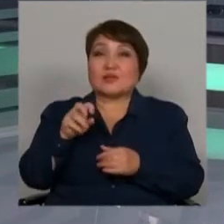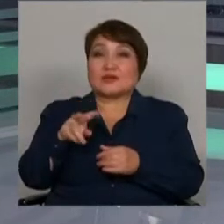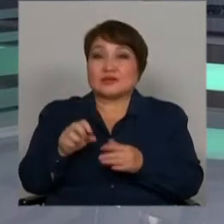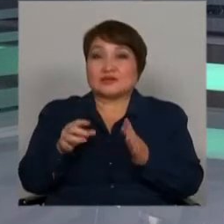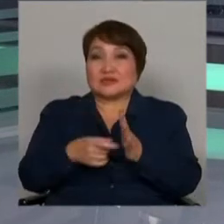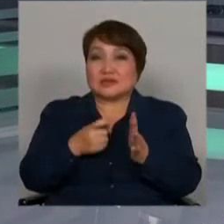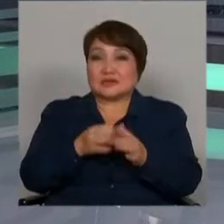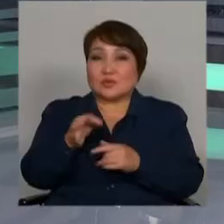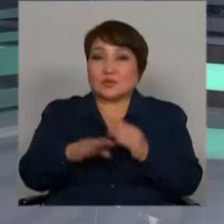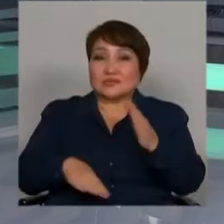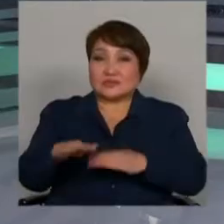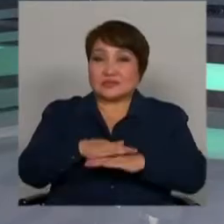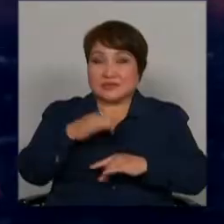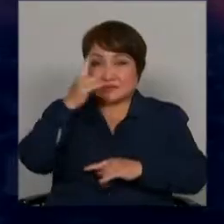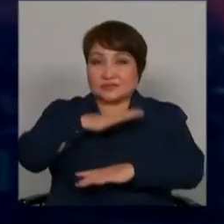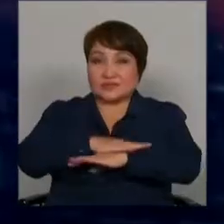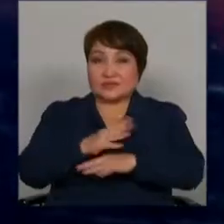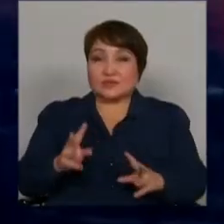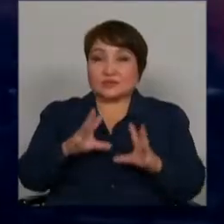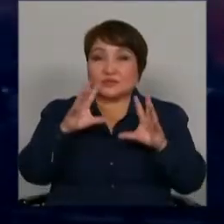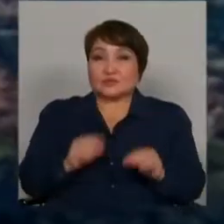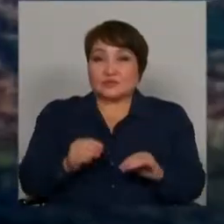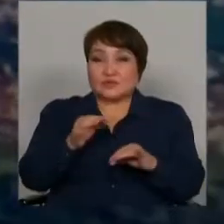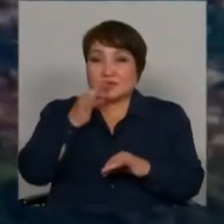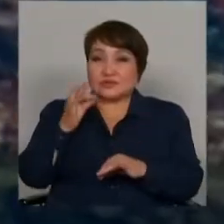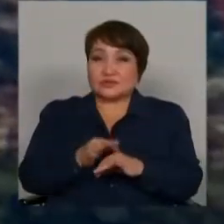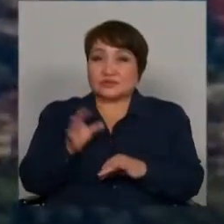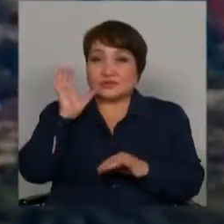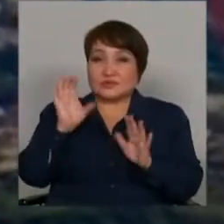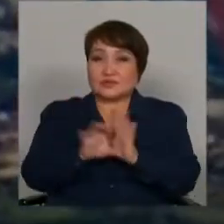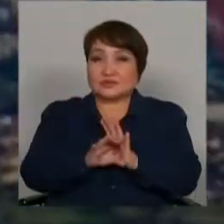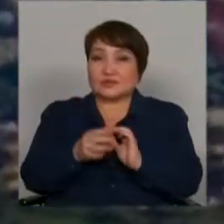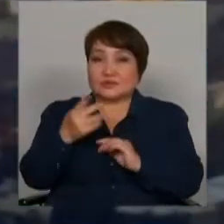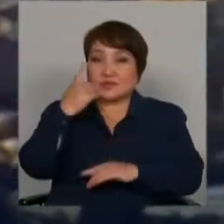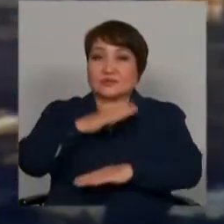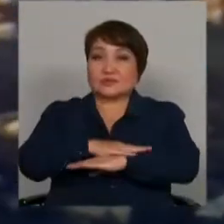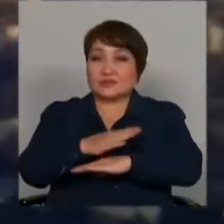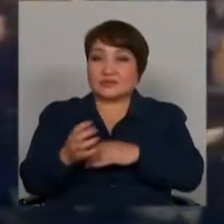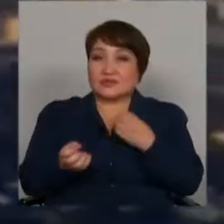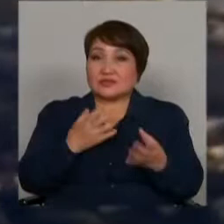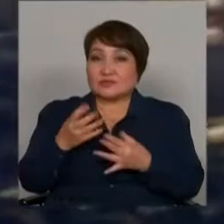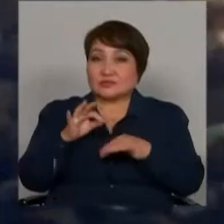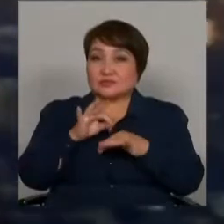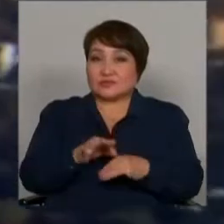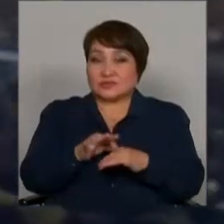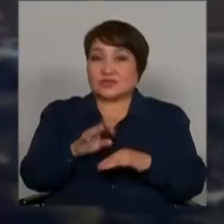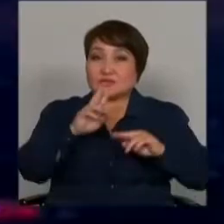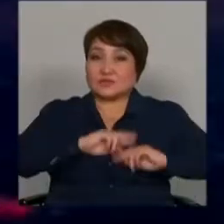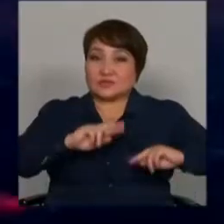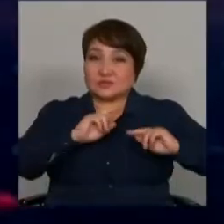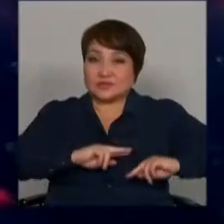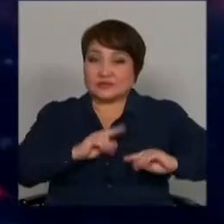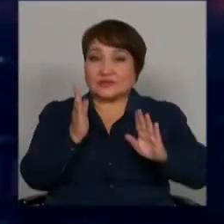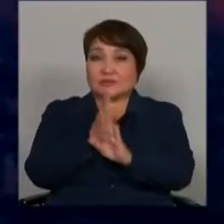әкімдерінің өрт сөндіру туралы есебін тыңдады. Әкімдер өрт ошақтарын сөндіру үшін қарқынды жүргізіліп жатқан жұмыстар мен табиғи